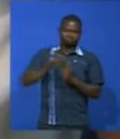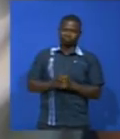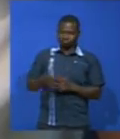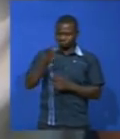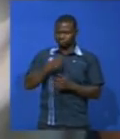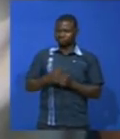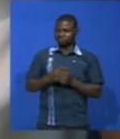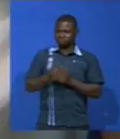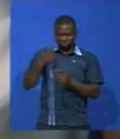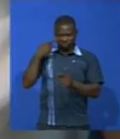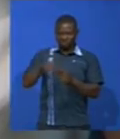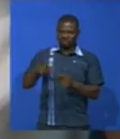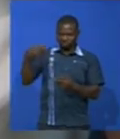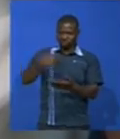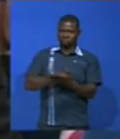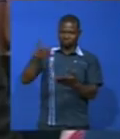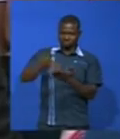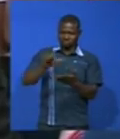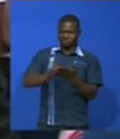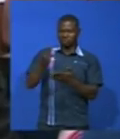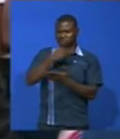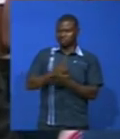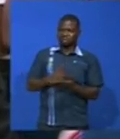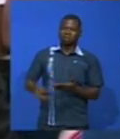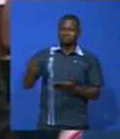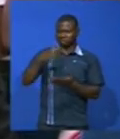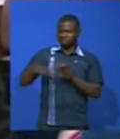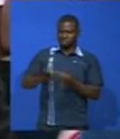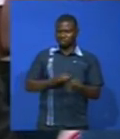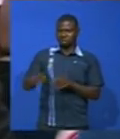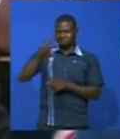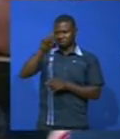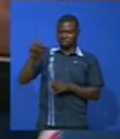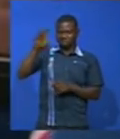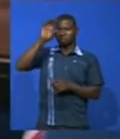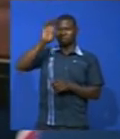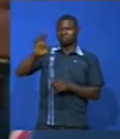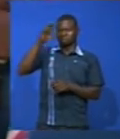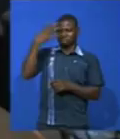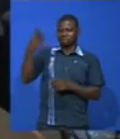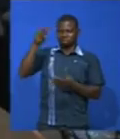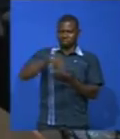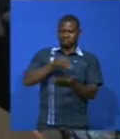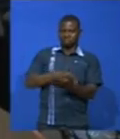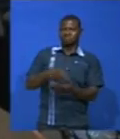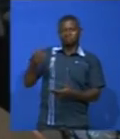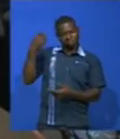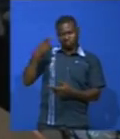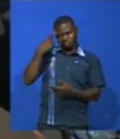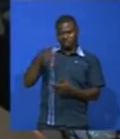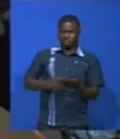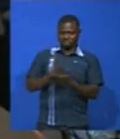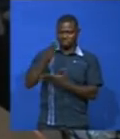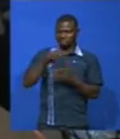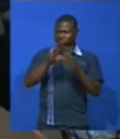virtuelle. Une plateforme initiée et soutenue à hauteur de 195 millions de francs CFA par l'Agence des Nations Unies pour la santé